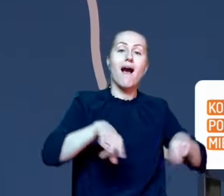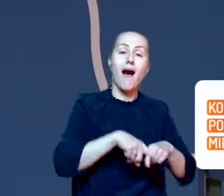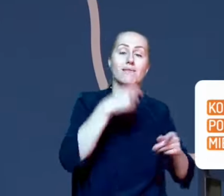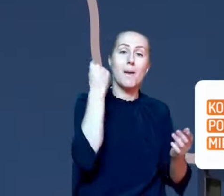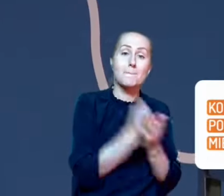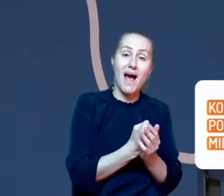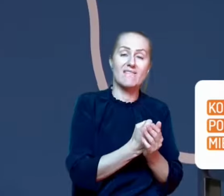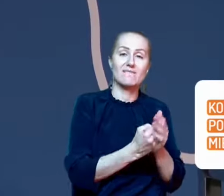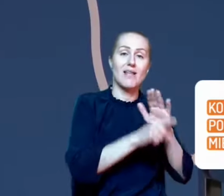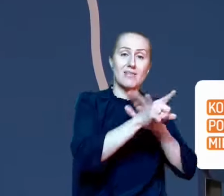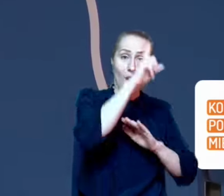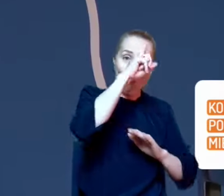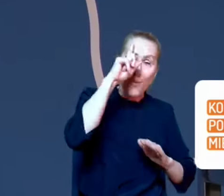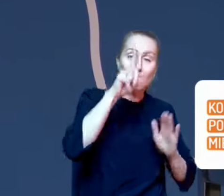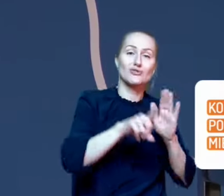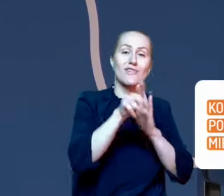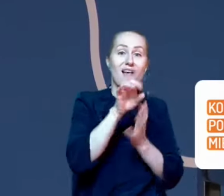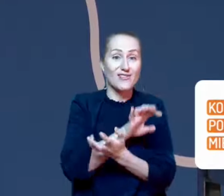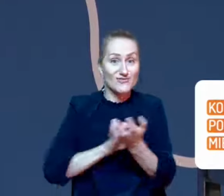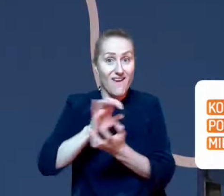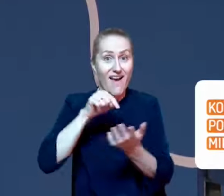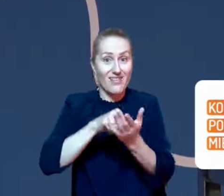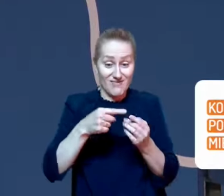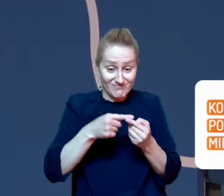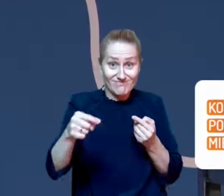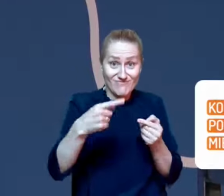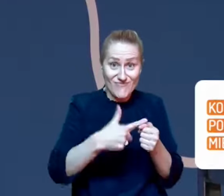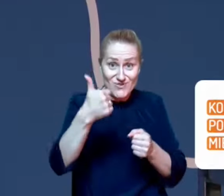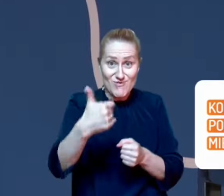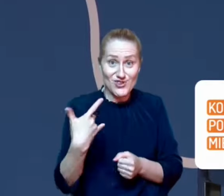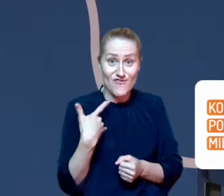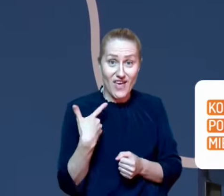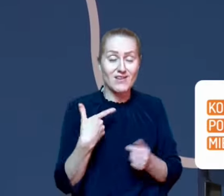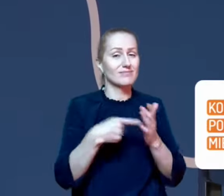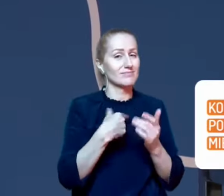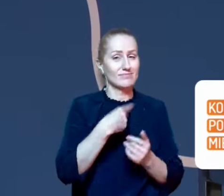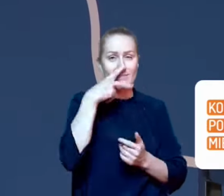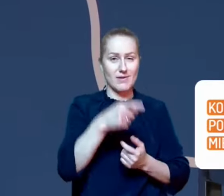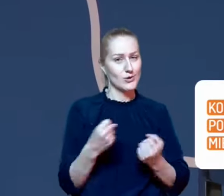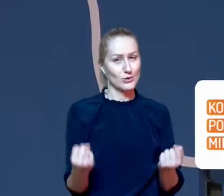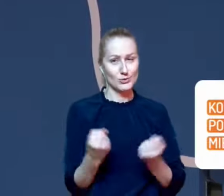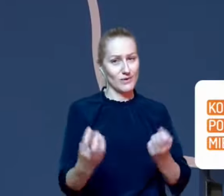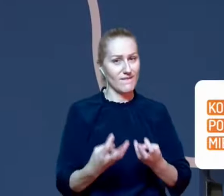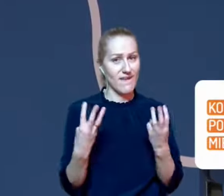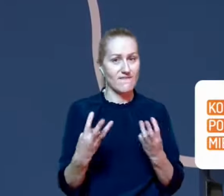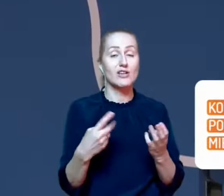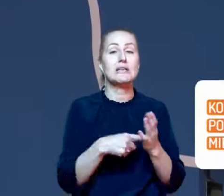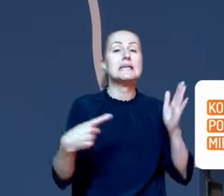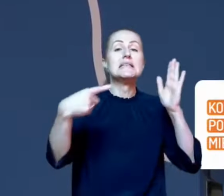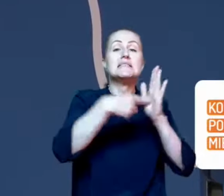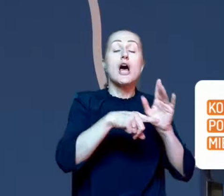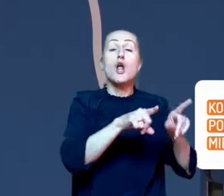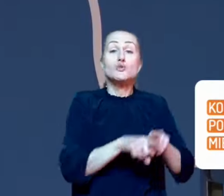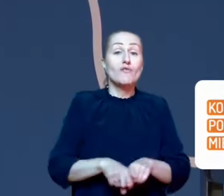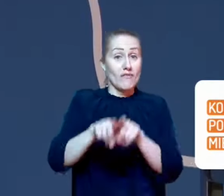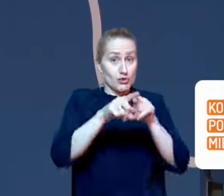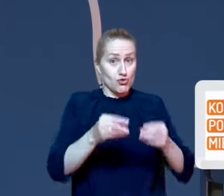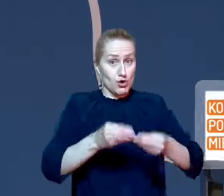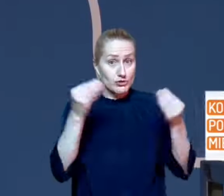naszej planety na XXI wiek. I to jest chyba coś najważniejszego, żeby podejść do celu zrównoważonego rozwoju od